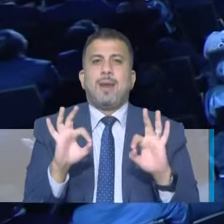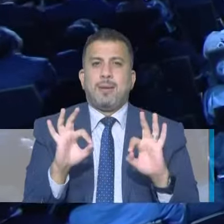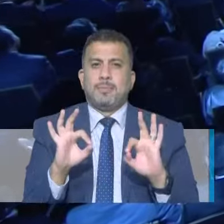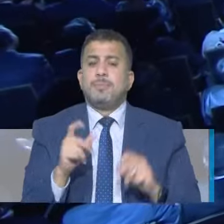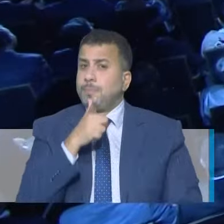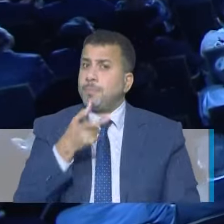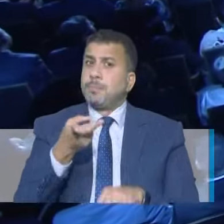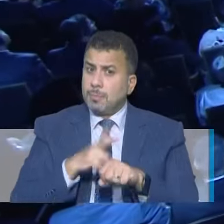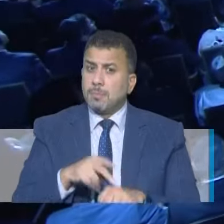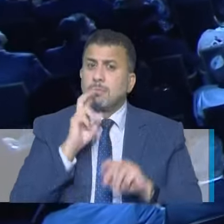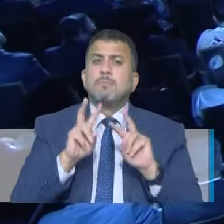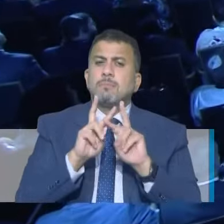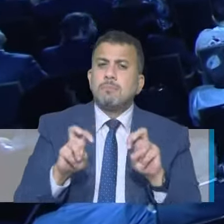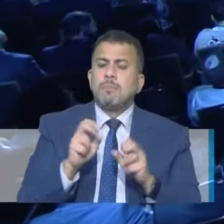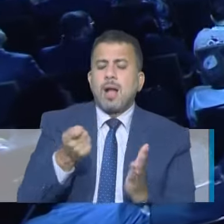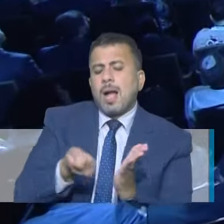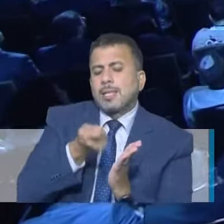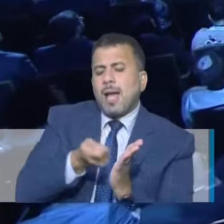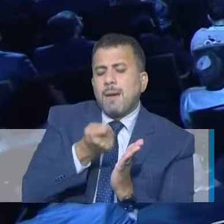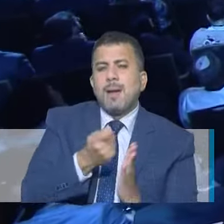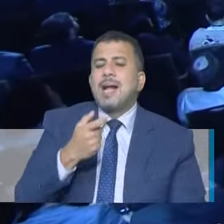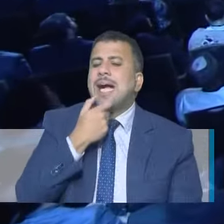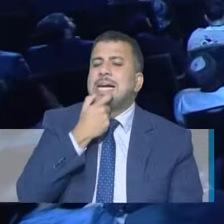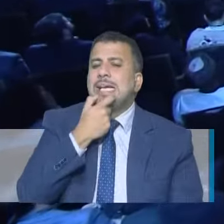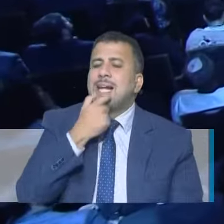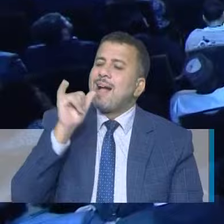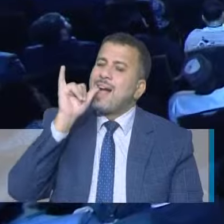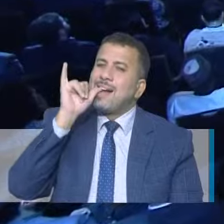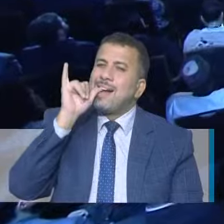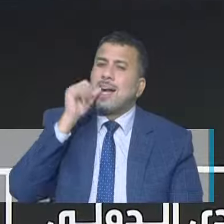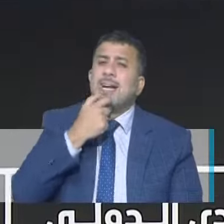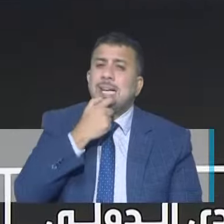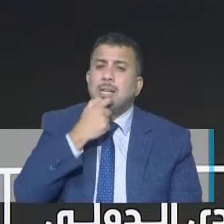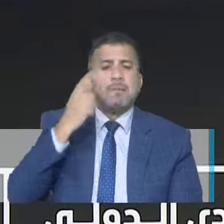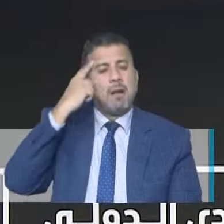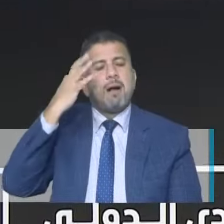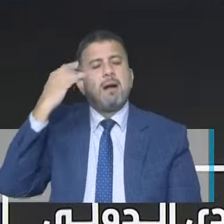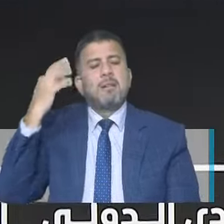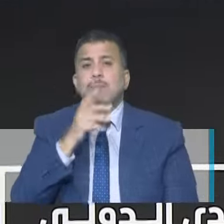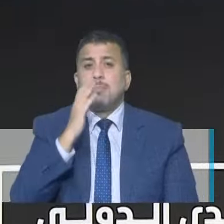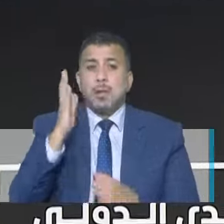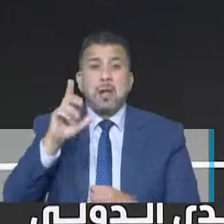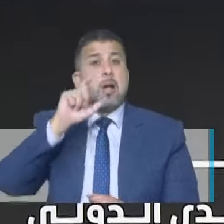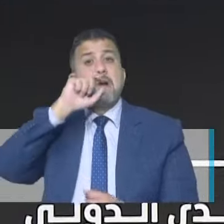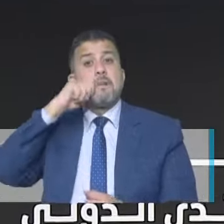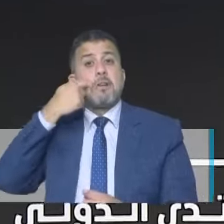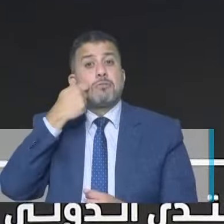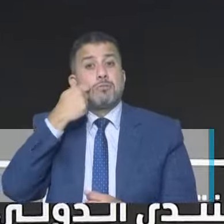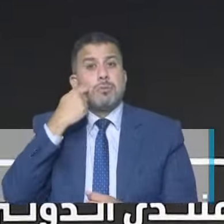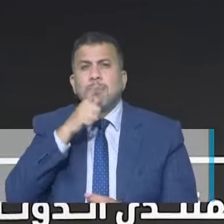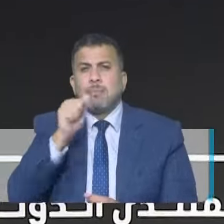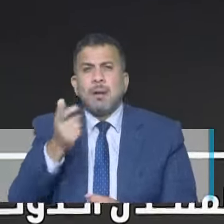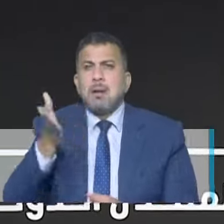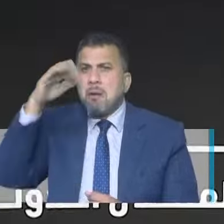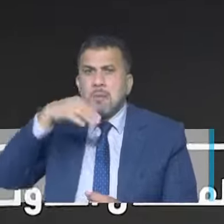بدوره تناول المستكشف والكاتب البريطاني بير جريلز في خطاب ملهم له بعنوان رجل البريه يصنع